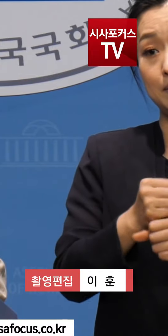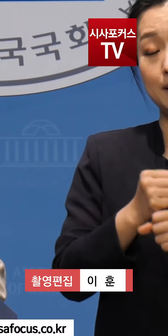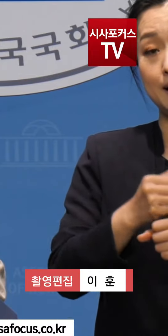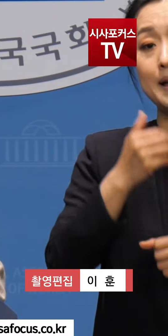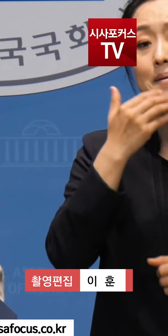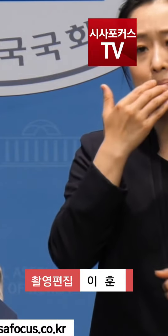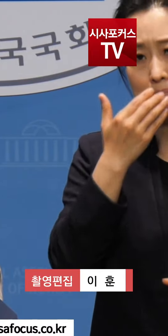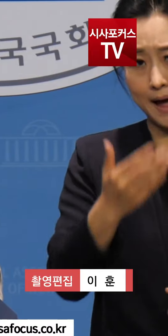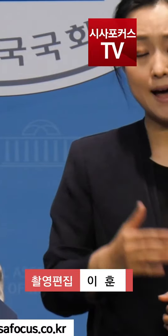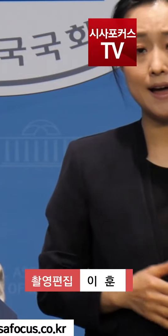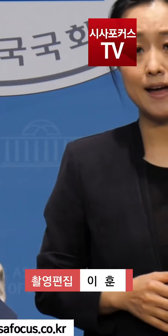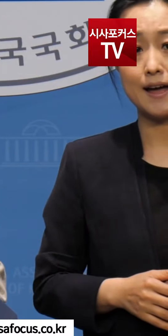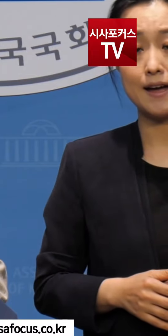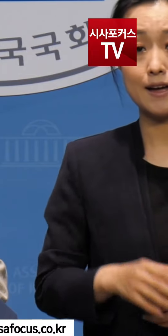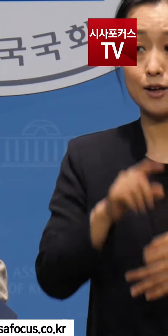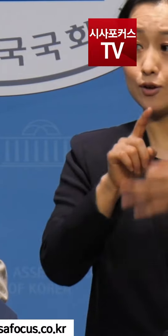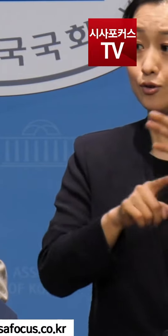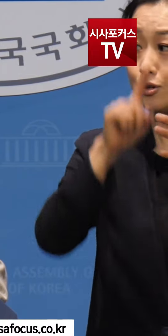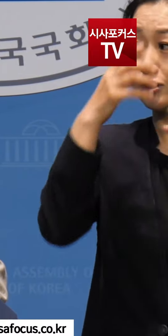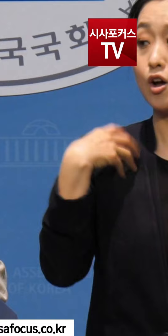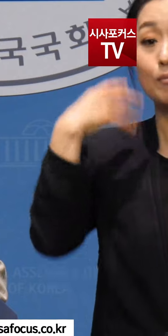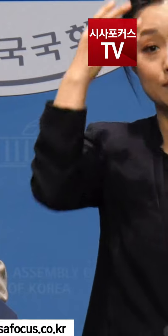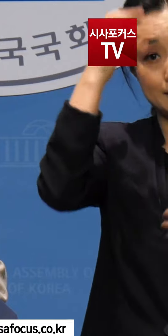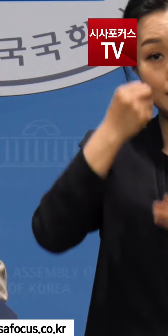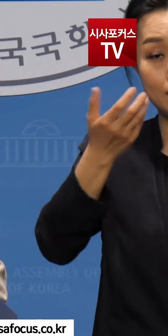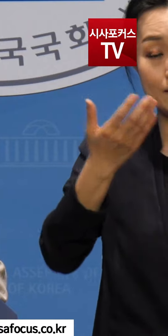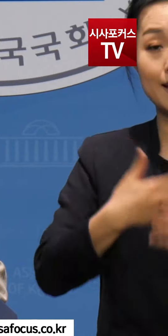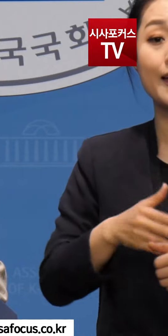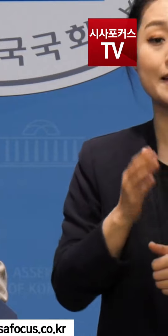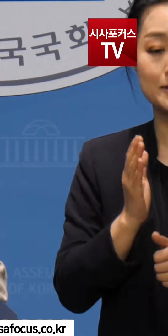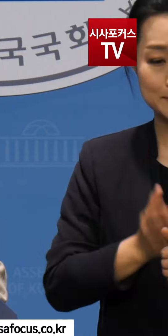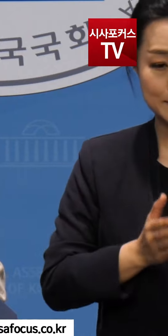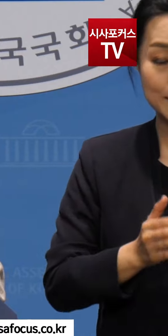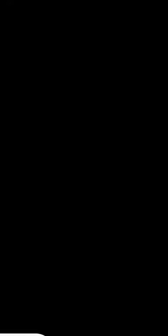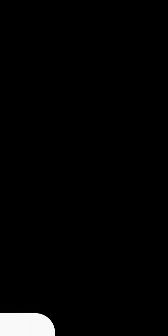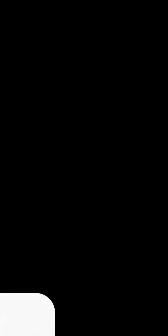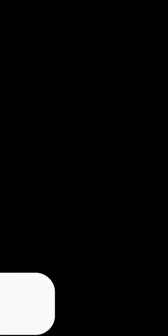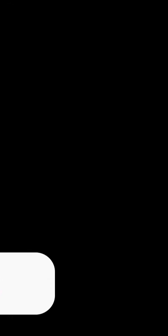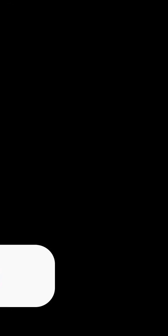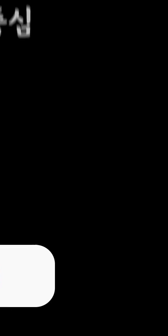개혁안이 될 것임을 윤 정부는 잊지 마시길 바랍니다.